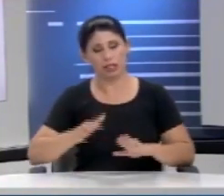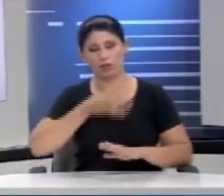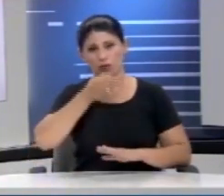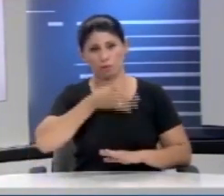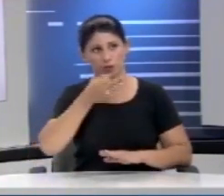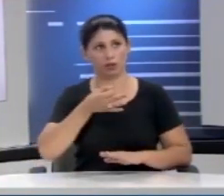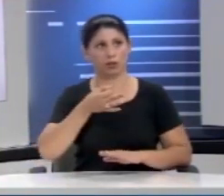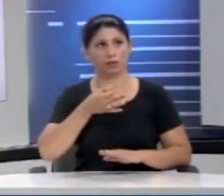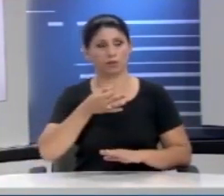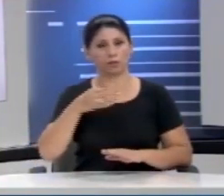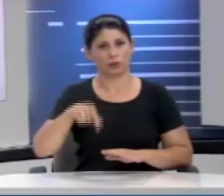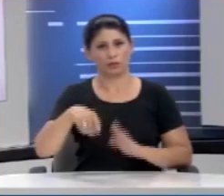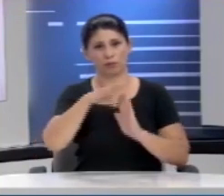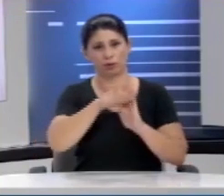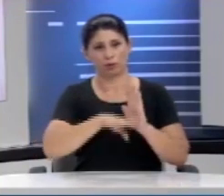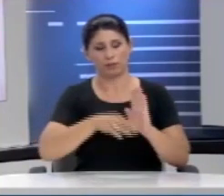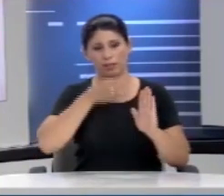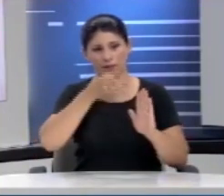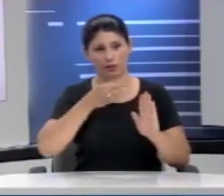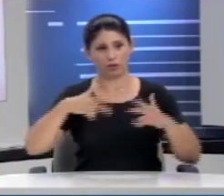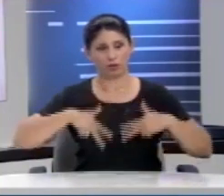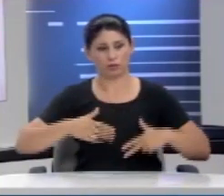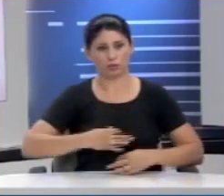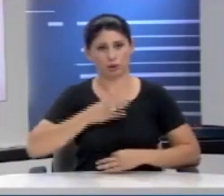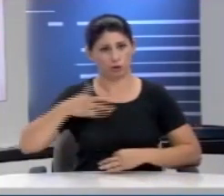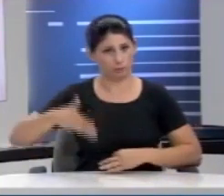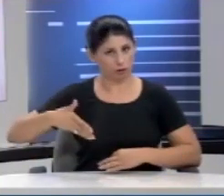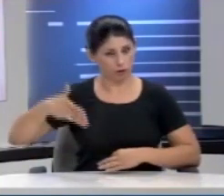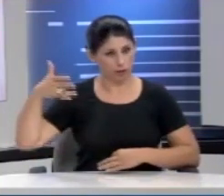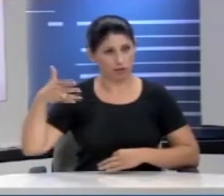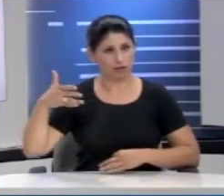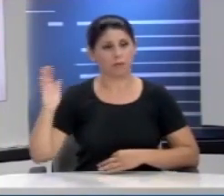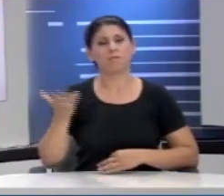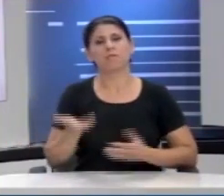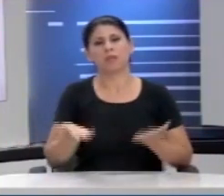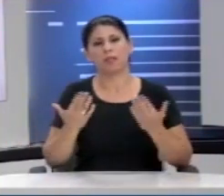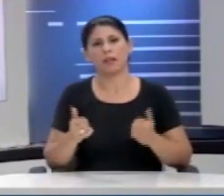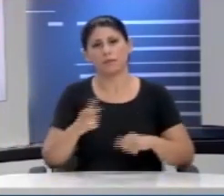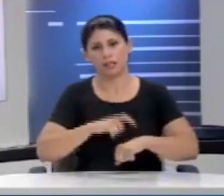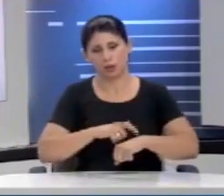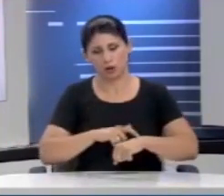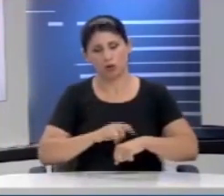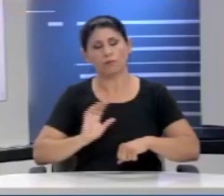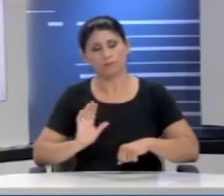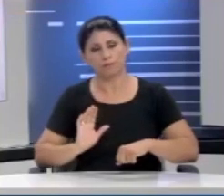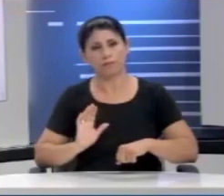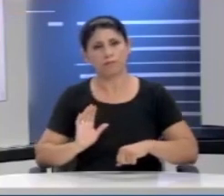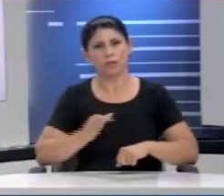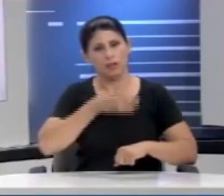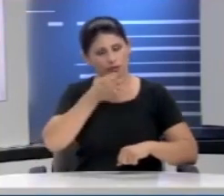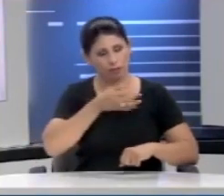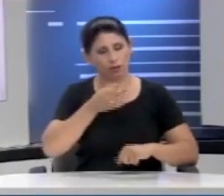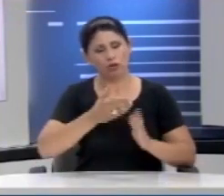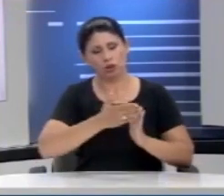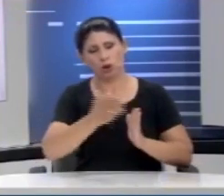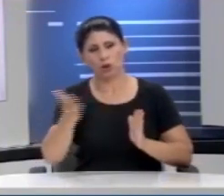την ομιλία μου πάνω στις προγραμματικές δηλώσεις της κυβέρνησης του κυρίου Μητσοτάκη, μιας και δεν υπάρχει κι άλλος χρόνος. Άλλωστε θα